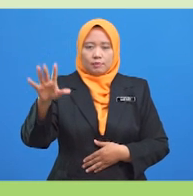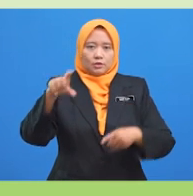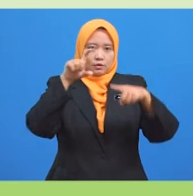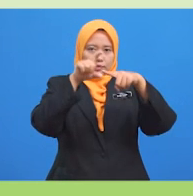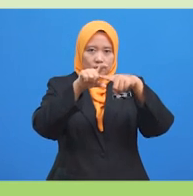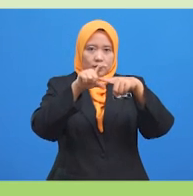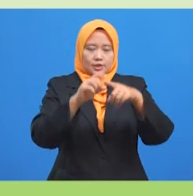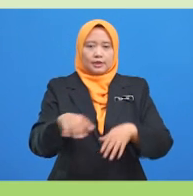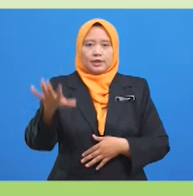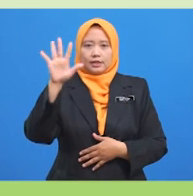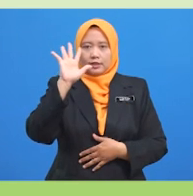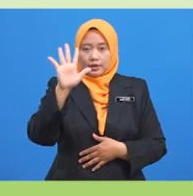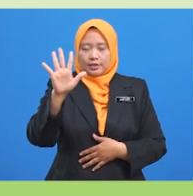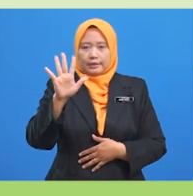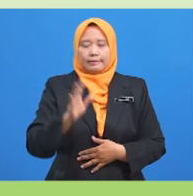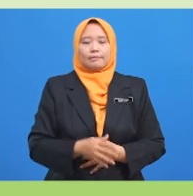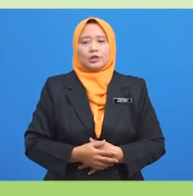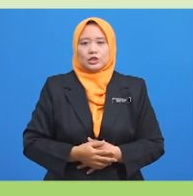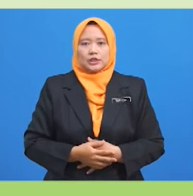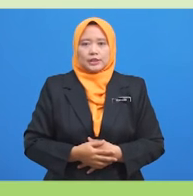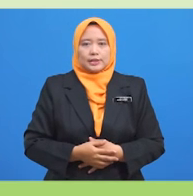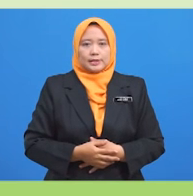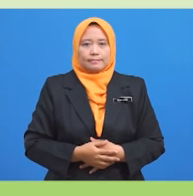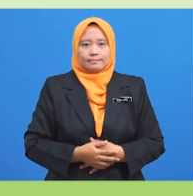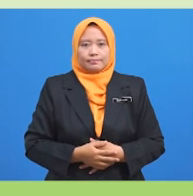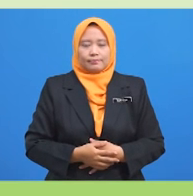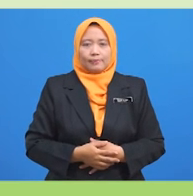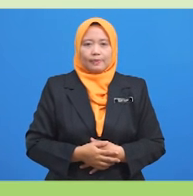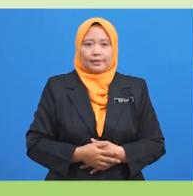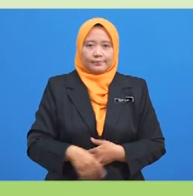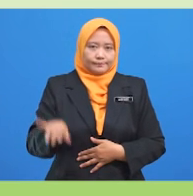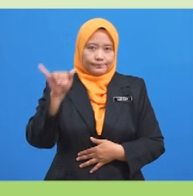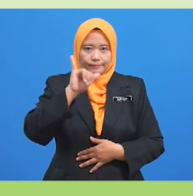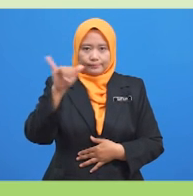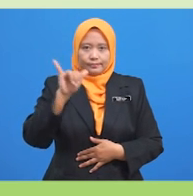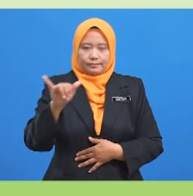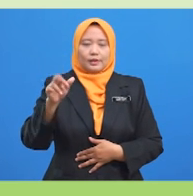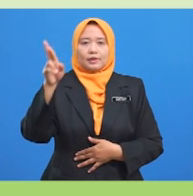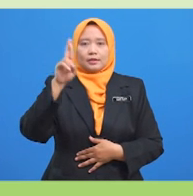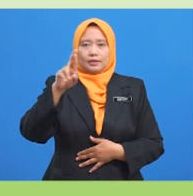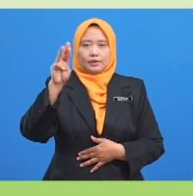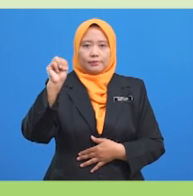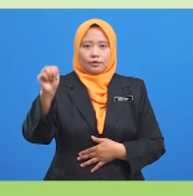RM295 dibahagikan dengan jumlah keluaran 5 unit. Maka, kos purata adalah